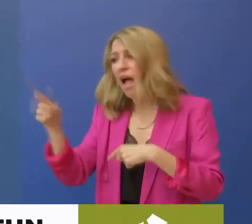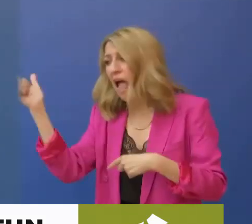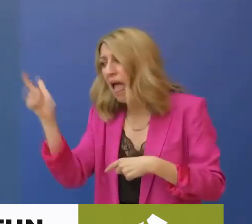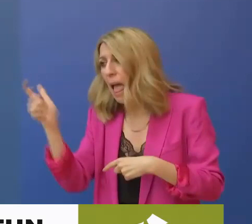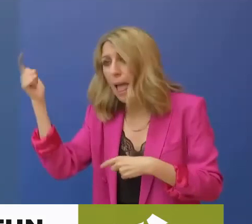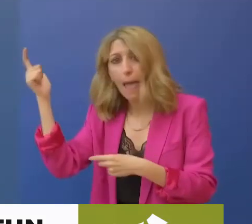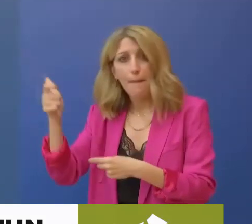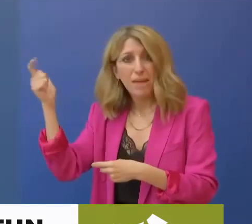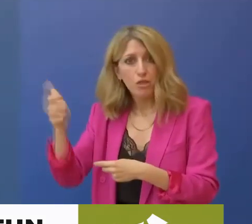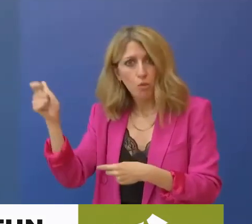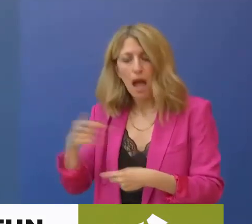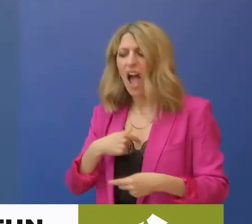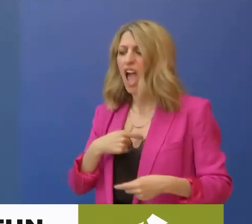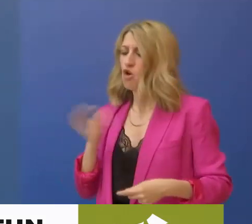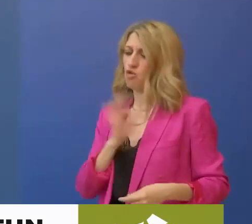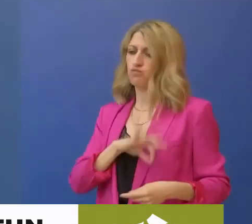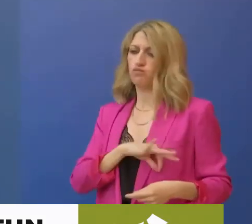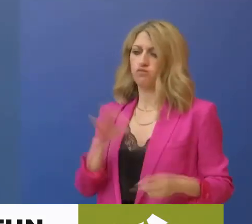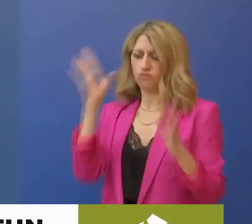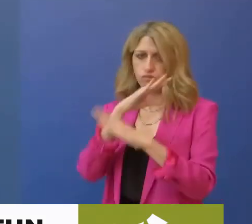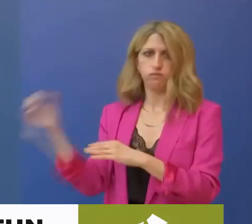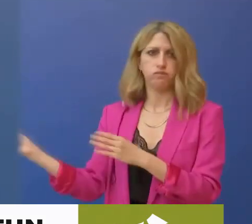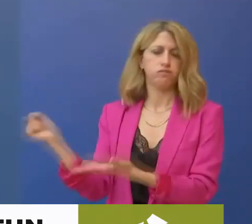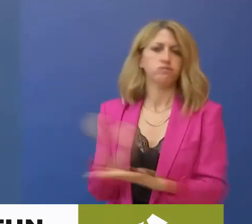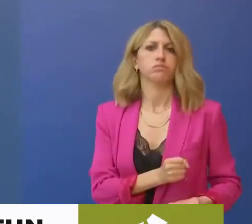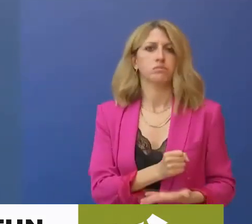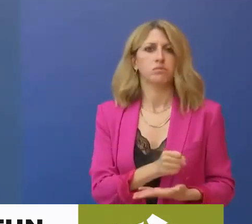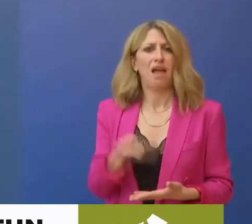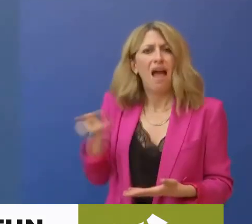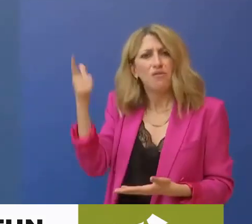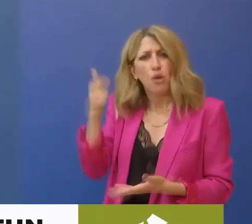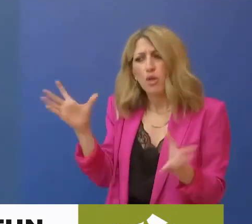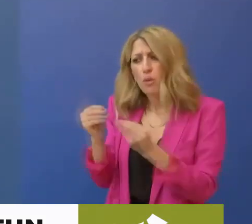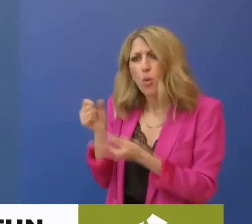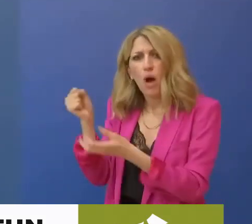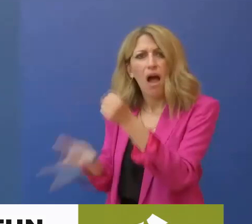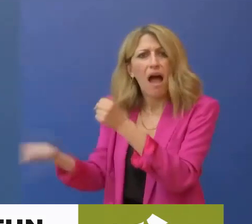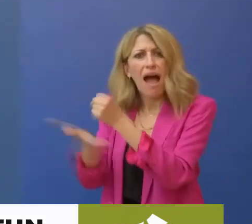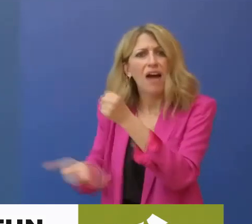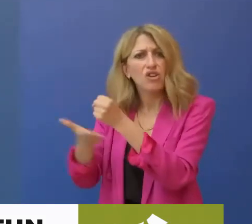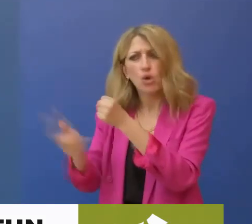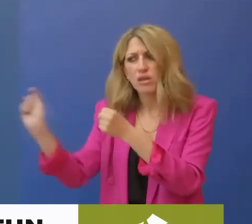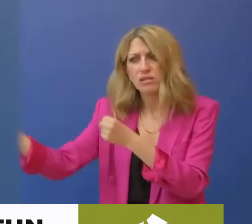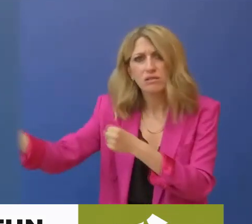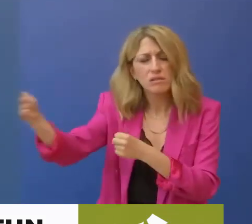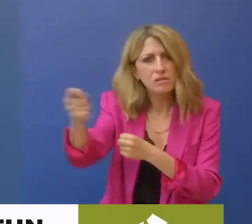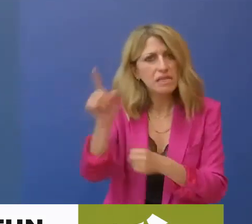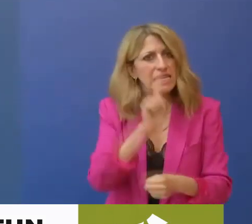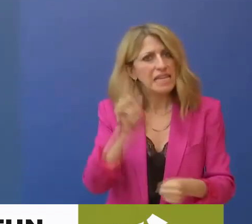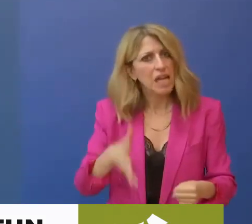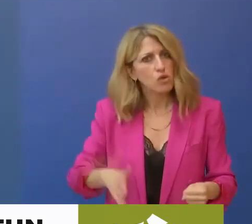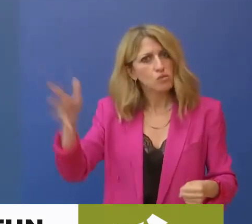ηθικής? Είναι η λογική της κοινής αγροτικής πολιτικής. Ο πρωθυπουργός ενεργοποιεί πολλά χρόνια, τα τελευταία 10